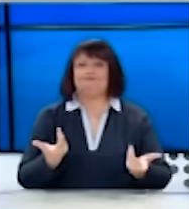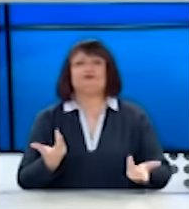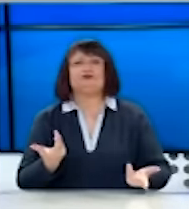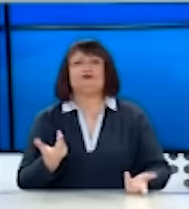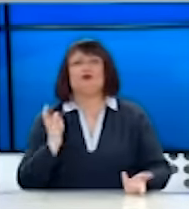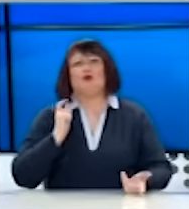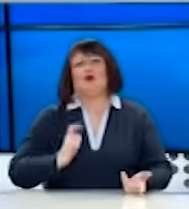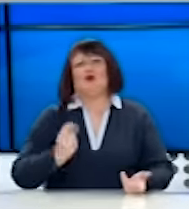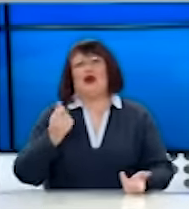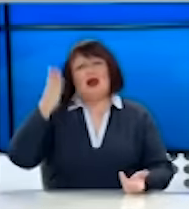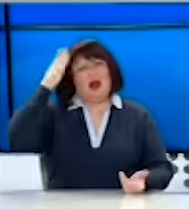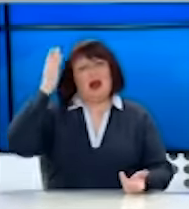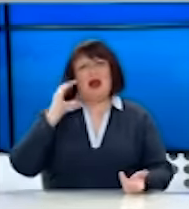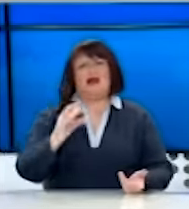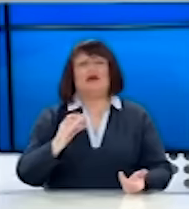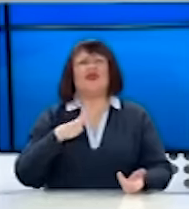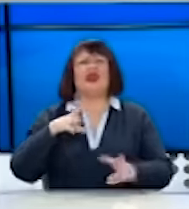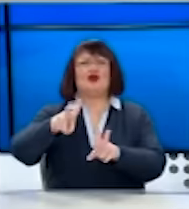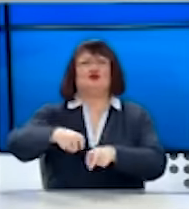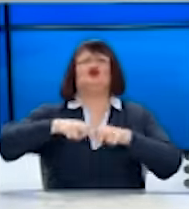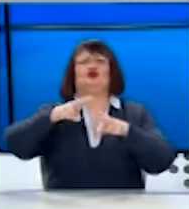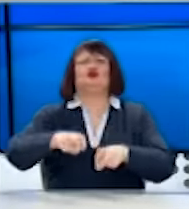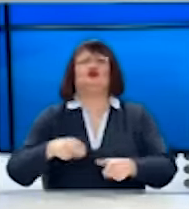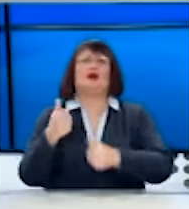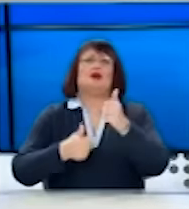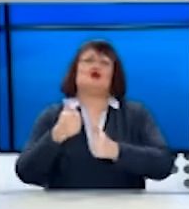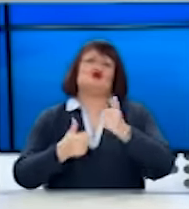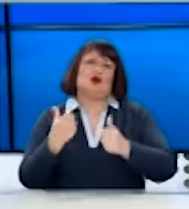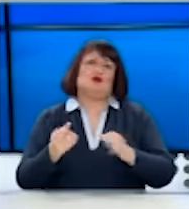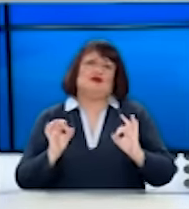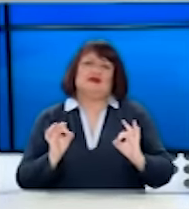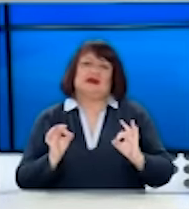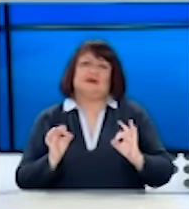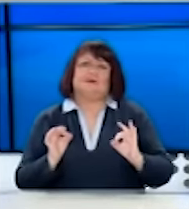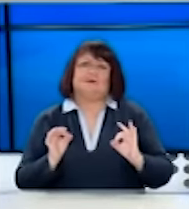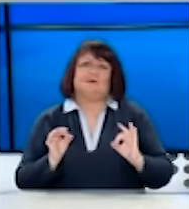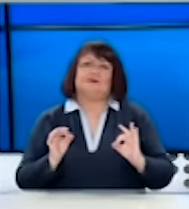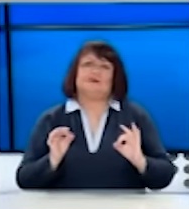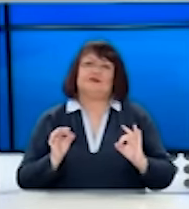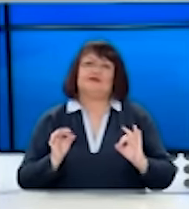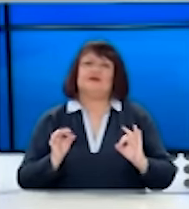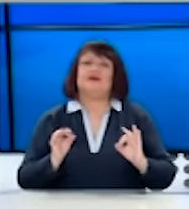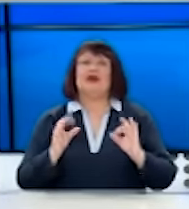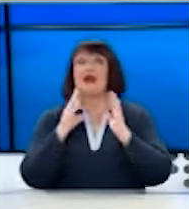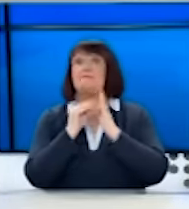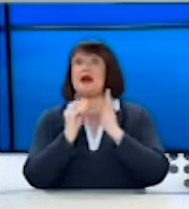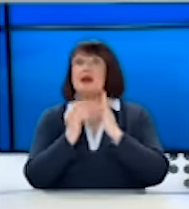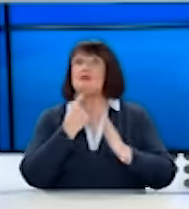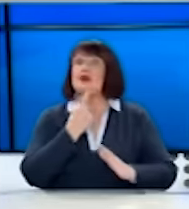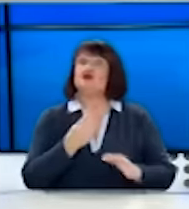απ' τη φύση τους αυτές είναι και αδιφάγες και ανταγωνιστικές. Δεν υπάρχει πιο χαρακτηριστικό